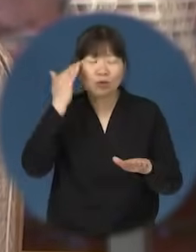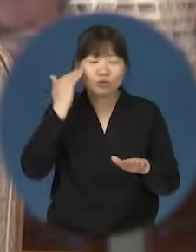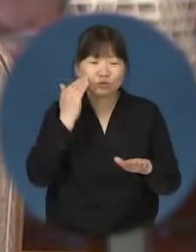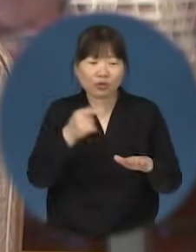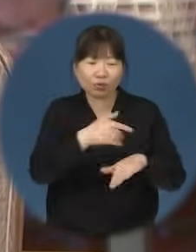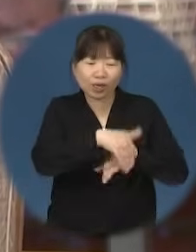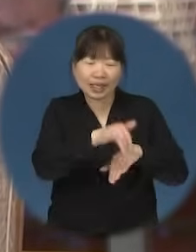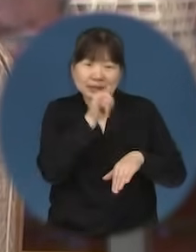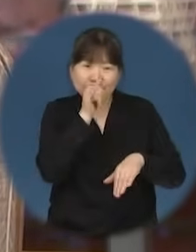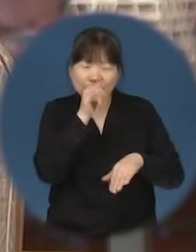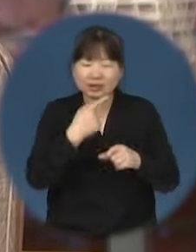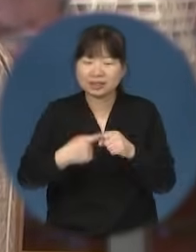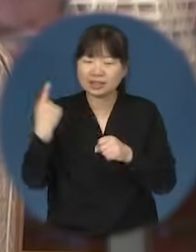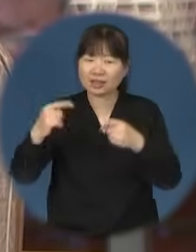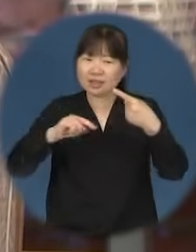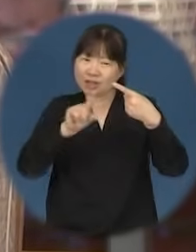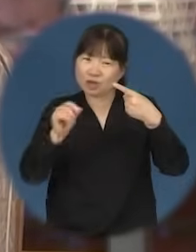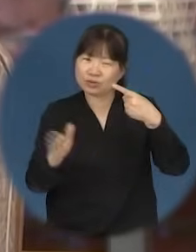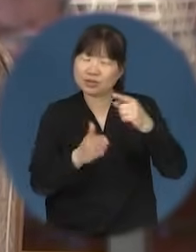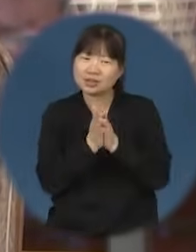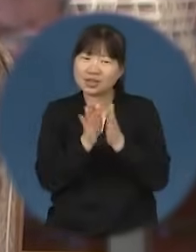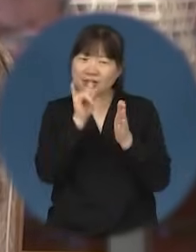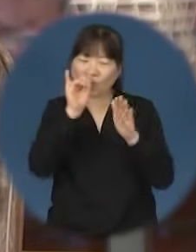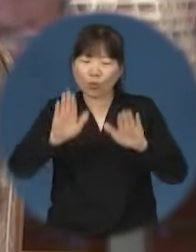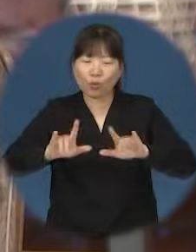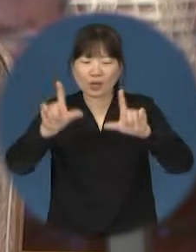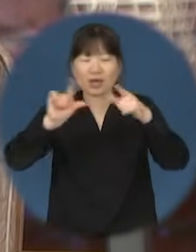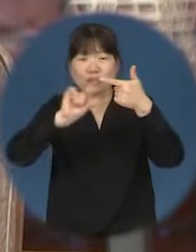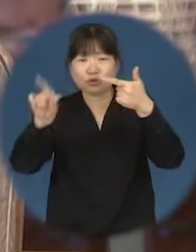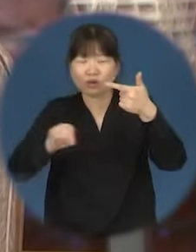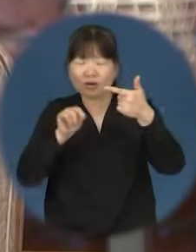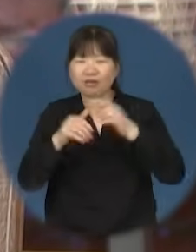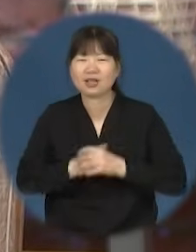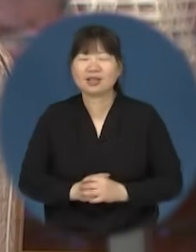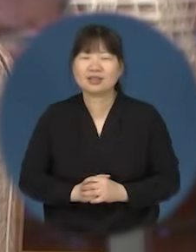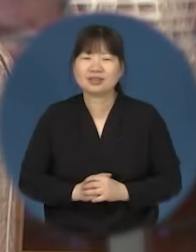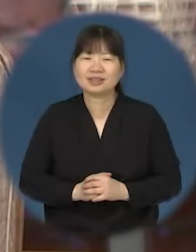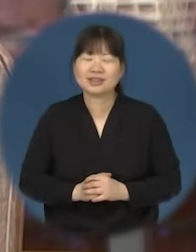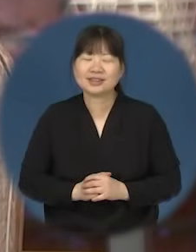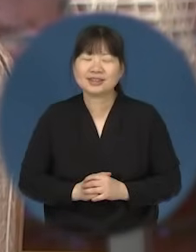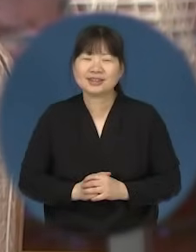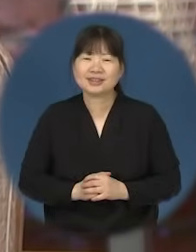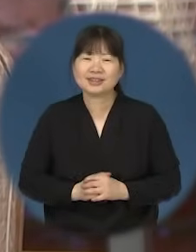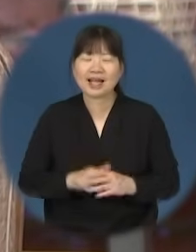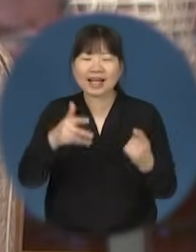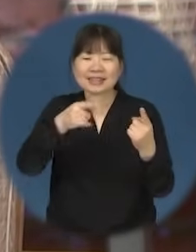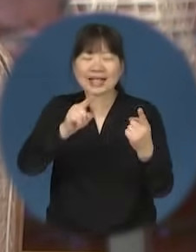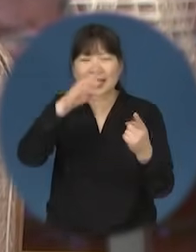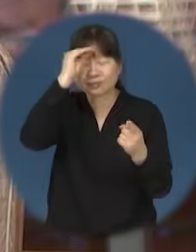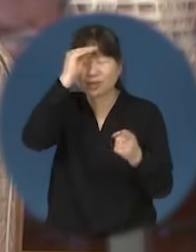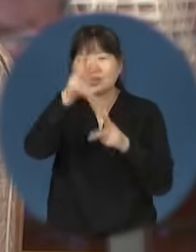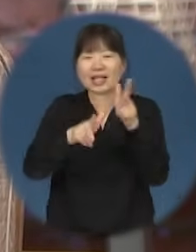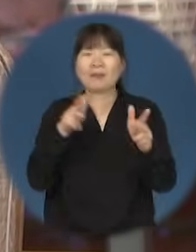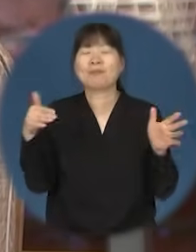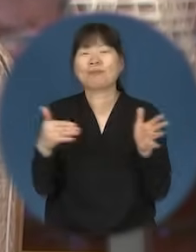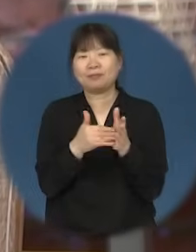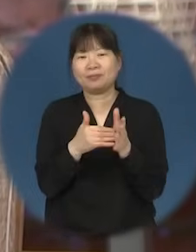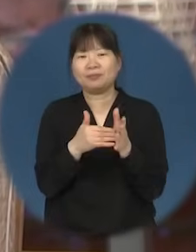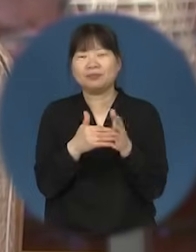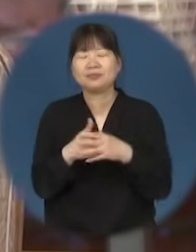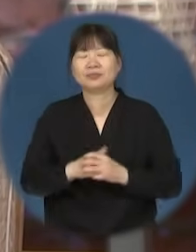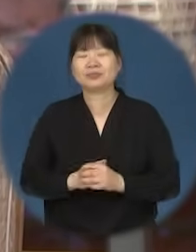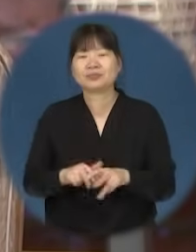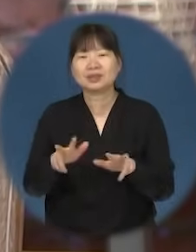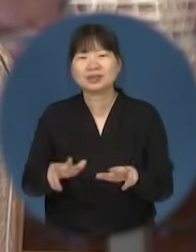그 프로젝트를 시작을 해서 예. 이제 올해 6월 달에 그 프로젝트의 1차 시범 사업이 끝나고요.